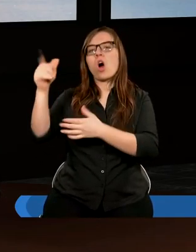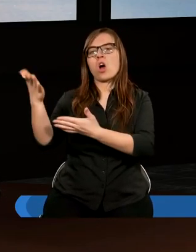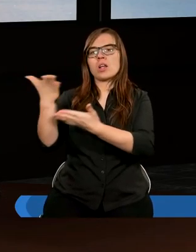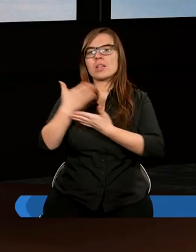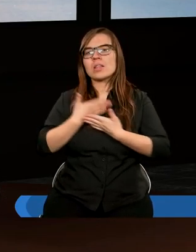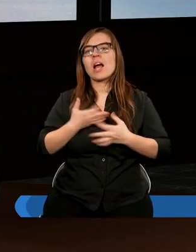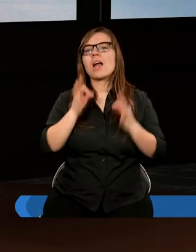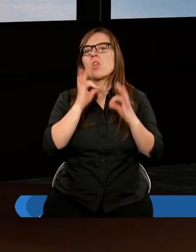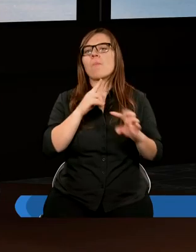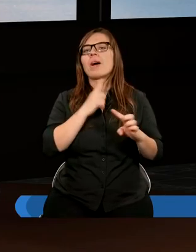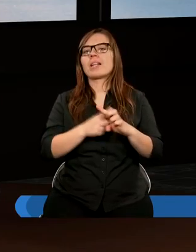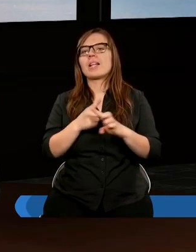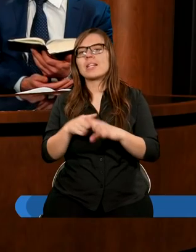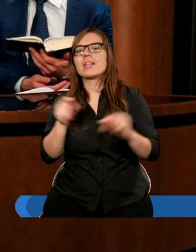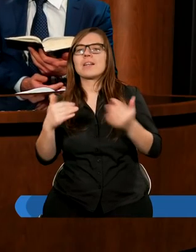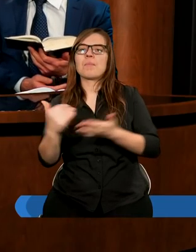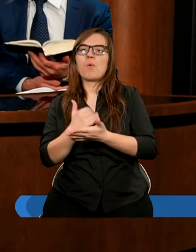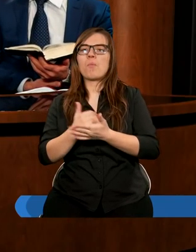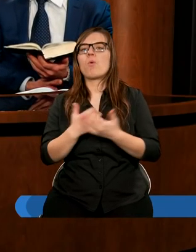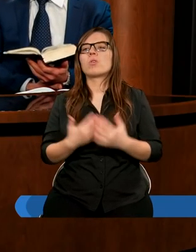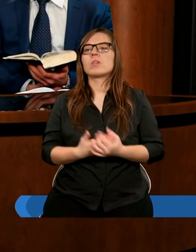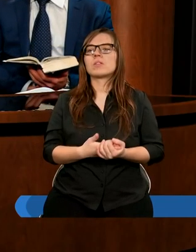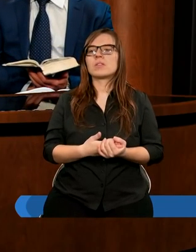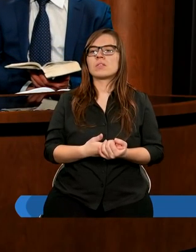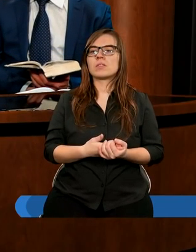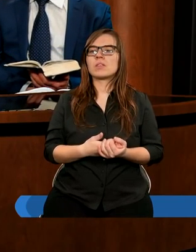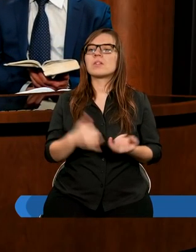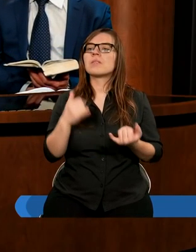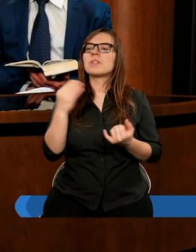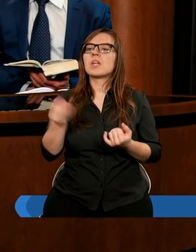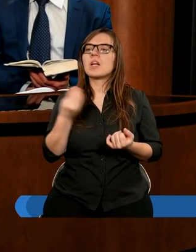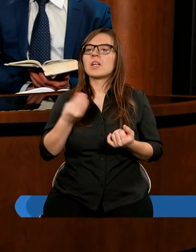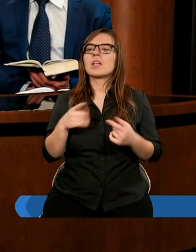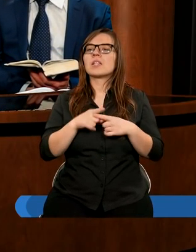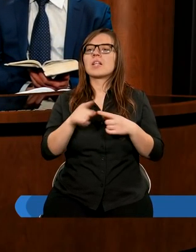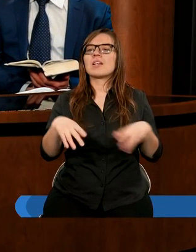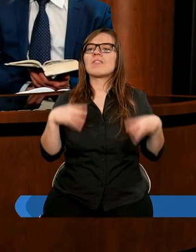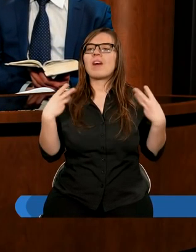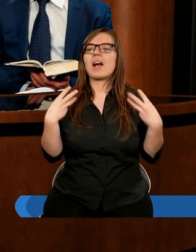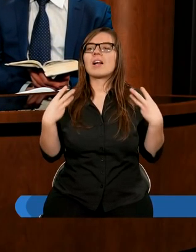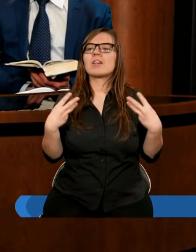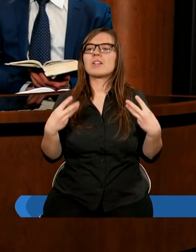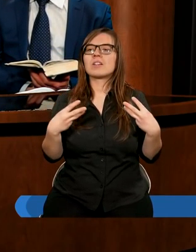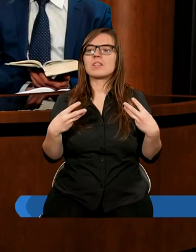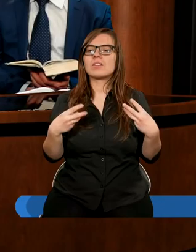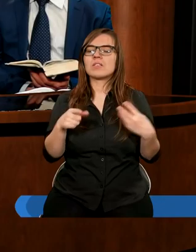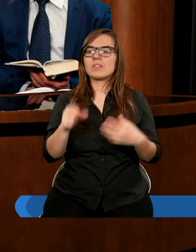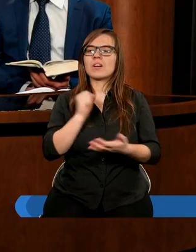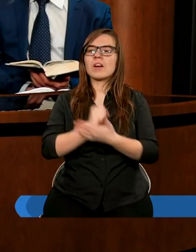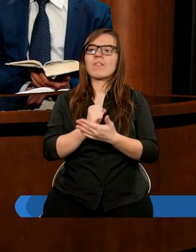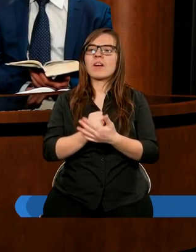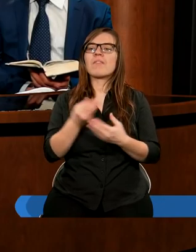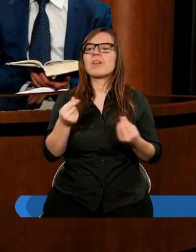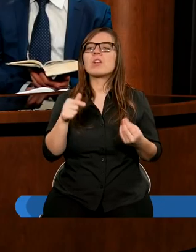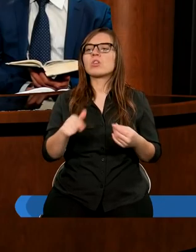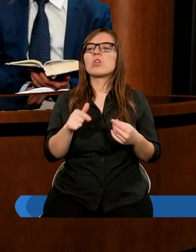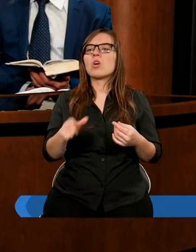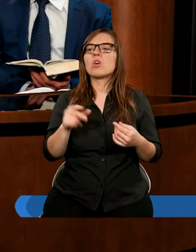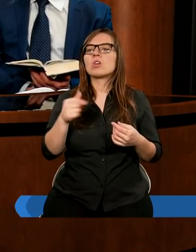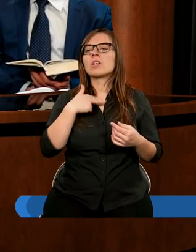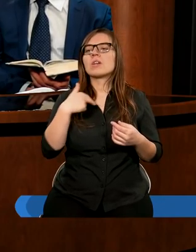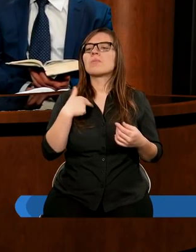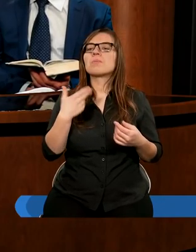dobre decyzje. Może jeszcze tutaj ważną kwestią jest to, że my